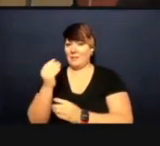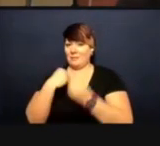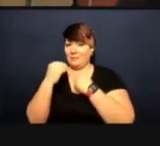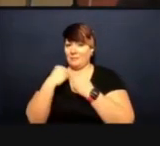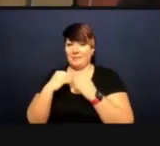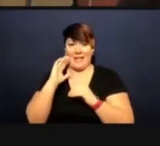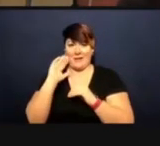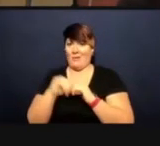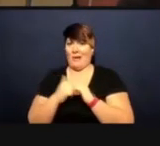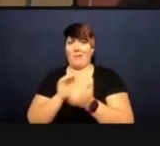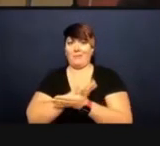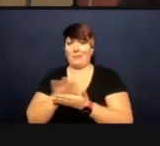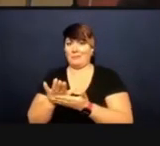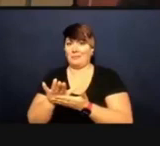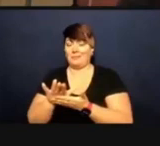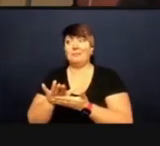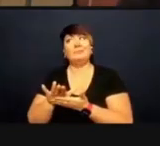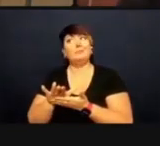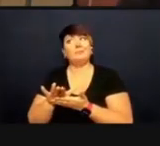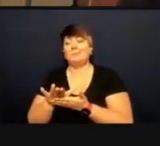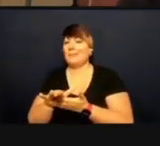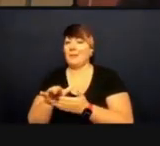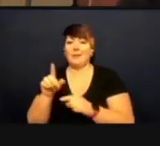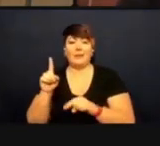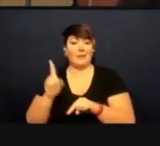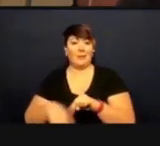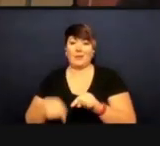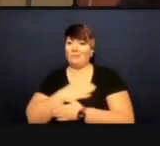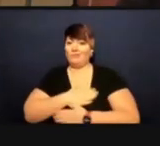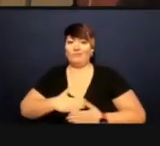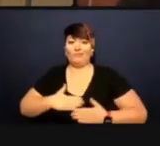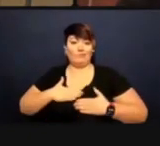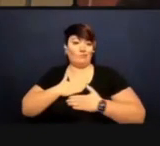la kula.